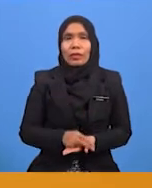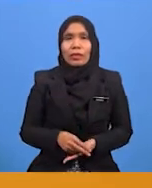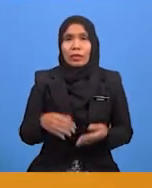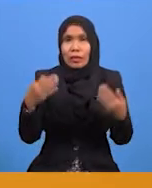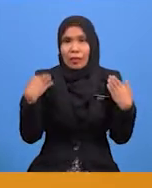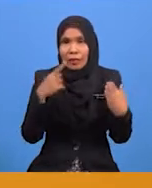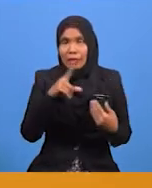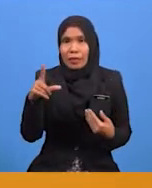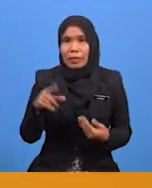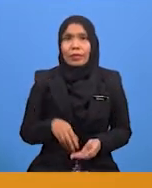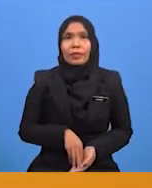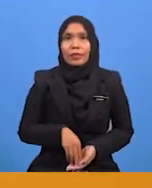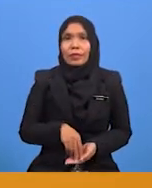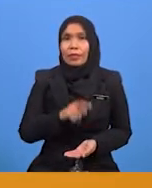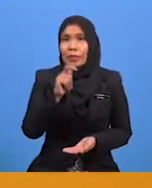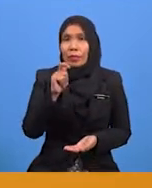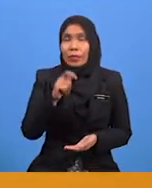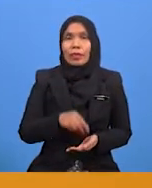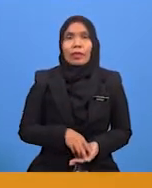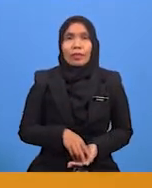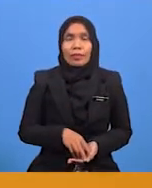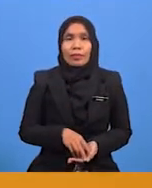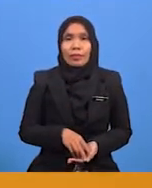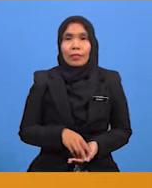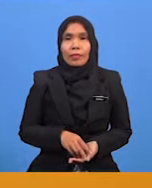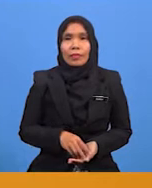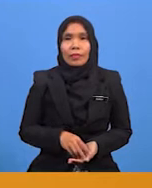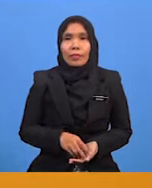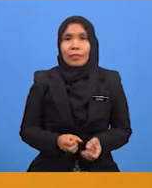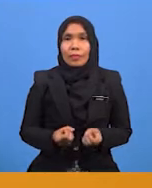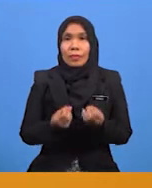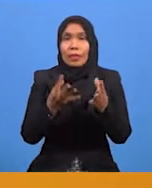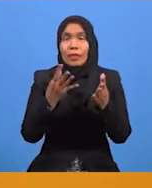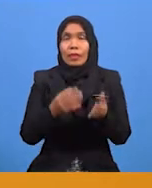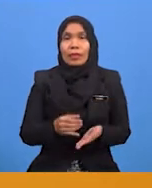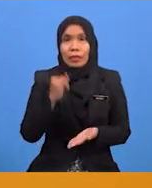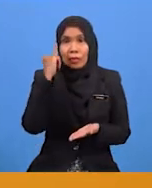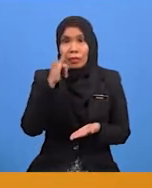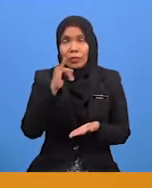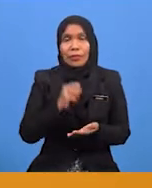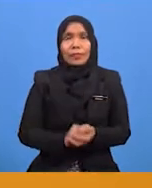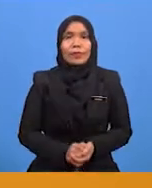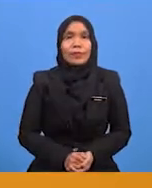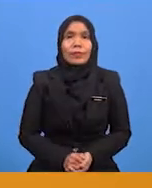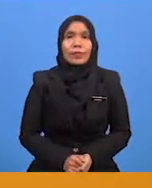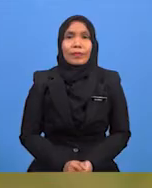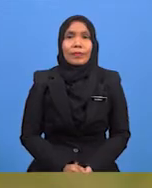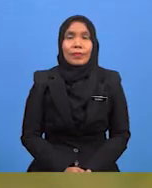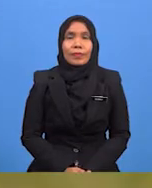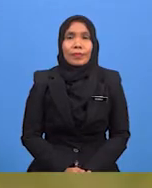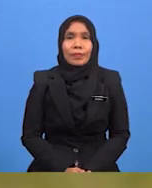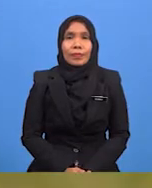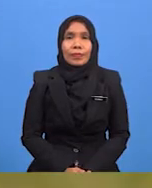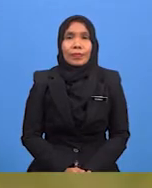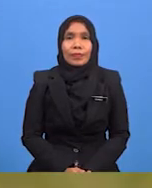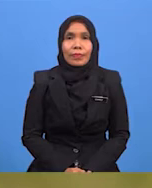boleh menimbulkan perasaan ego yang akhirnya akan menghancurkan pekerti. Sekarang